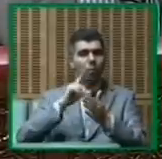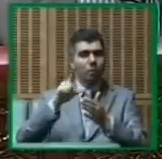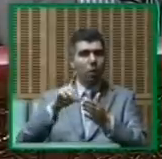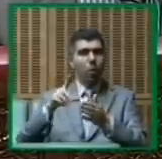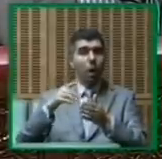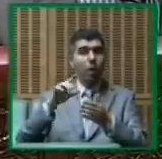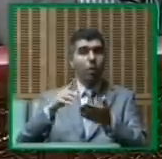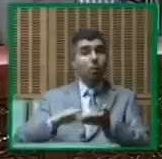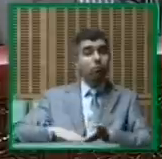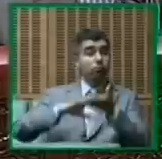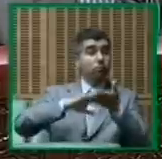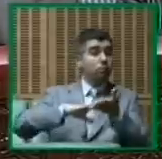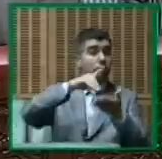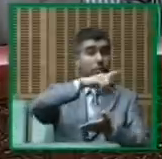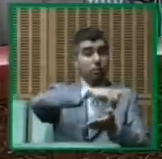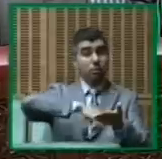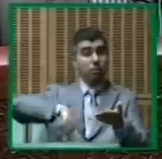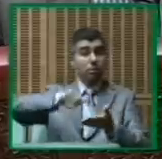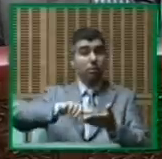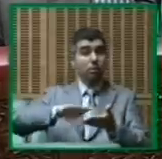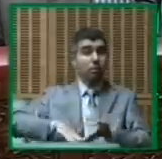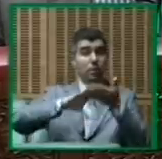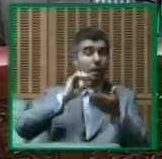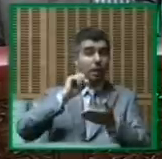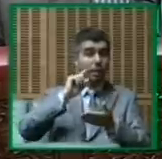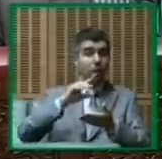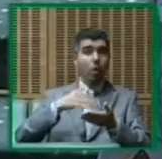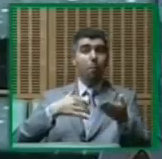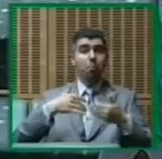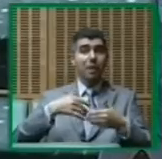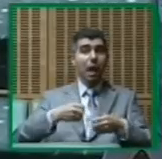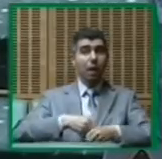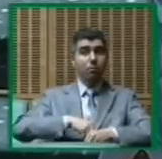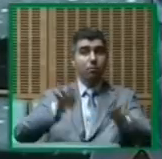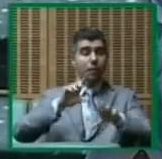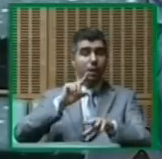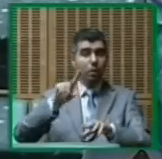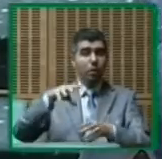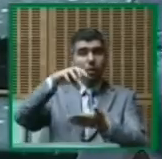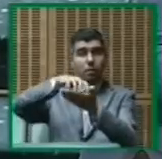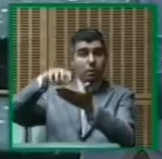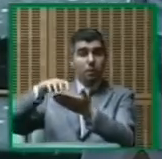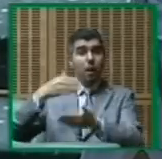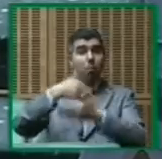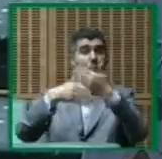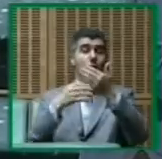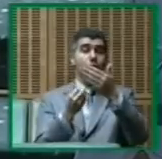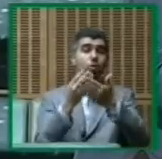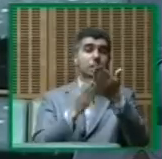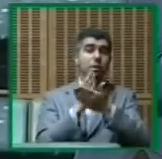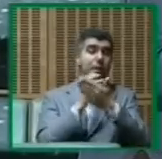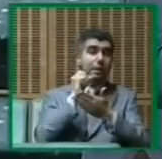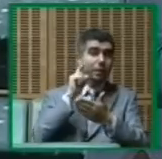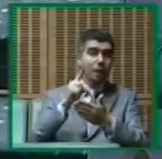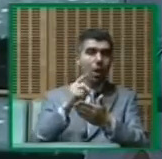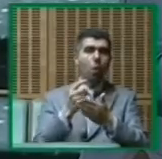المهنية بدعم الإنتاج والترويج المسرحي وتوفير الفضاءات المسرحية. هذه باختصار هي